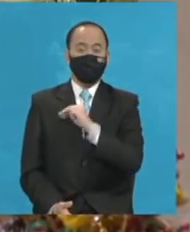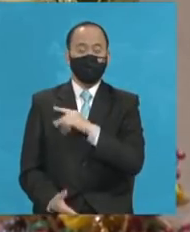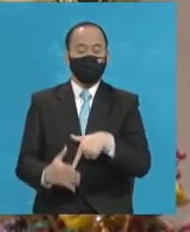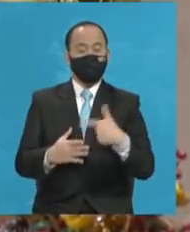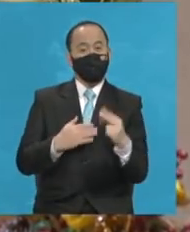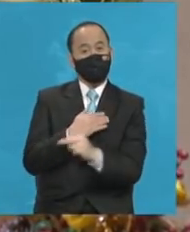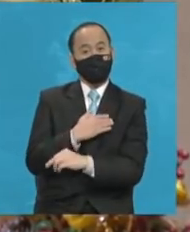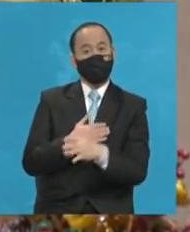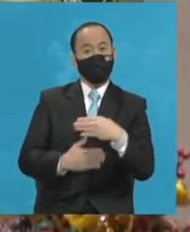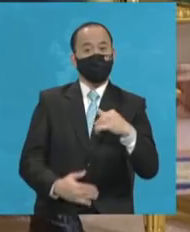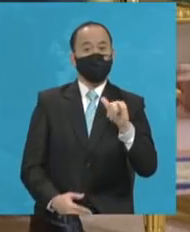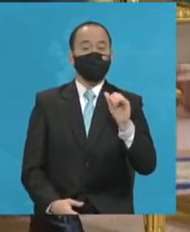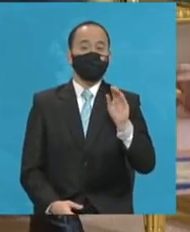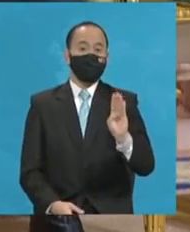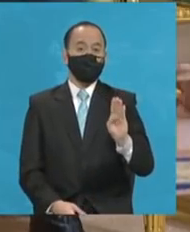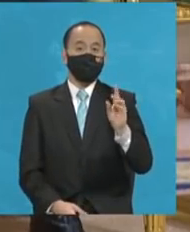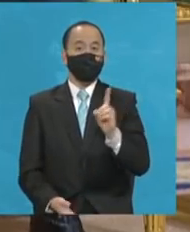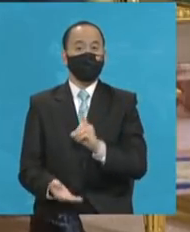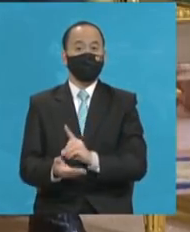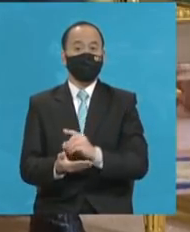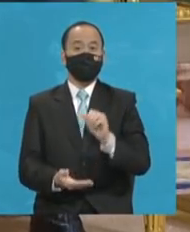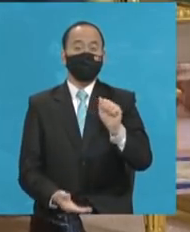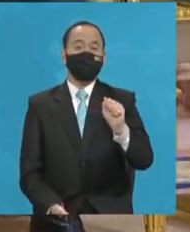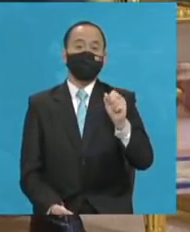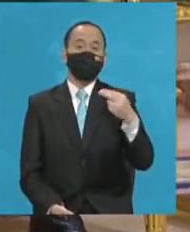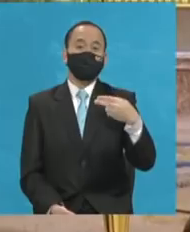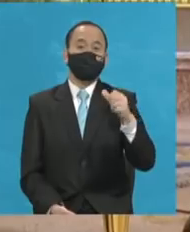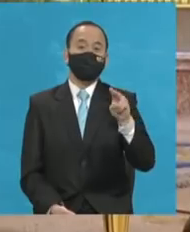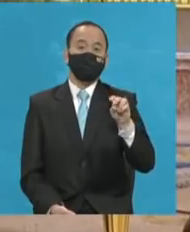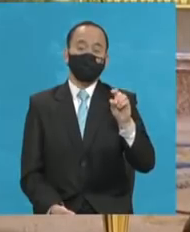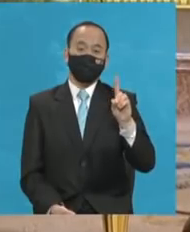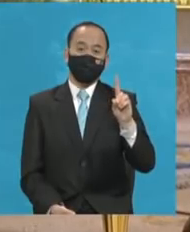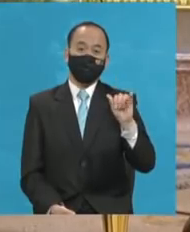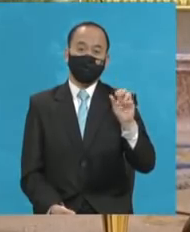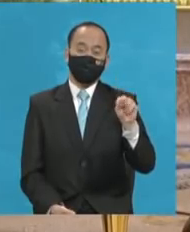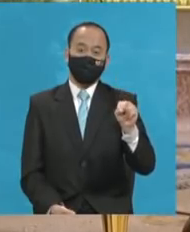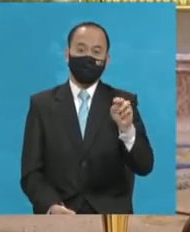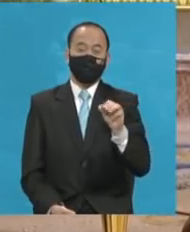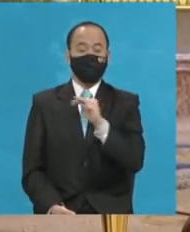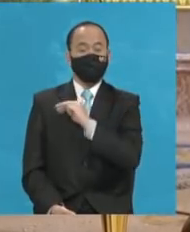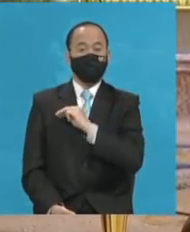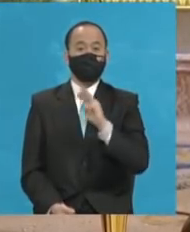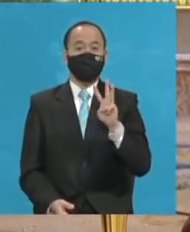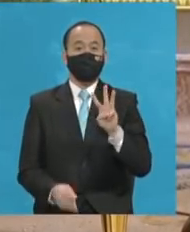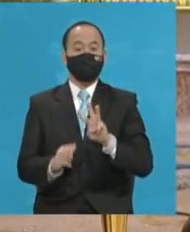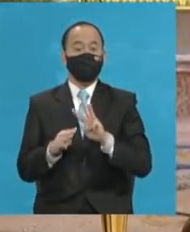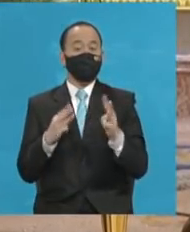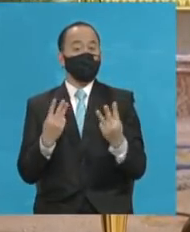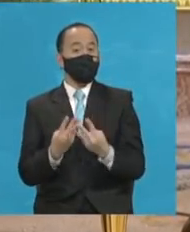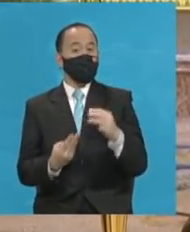yang berhormat dato.sri Doctor syahidan bin qasim menteri wilayah Persekutuan